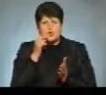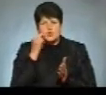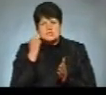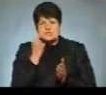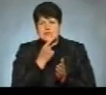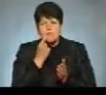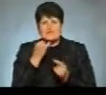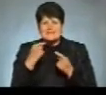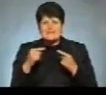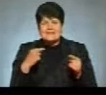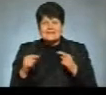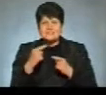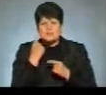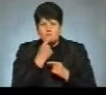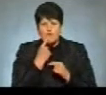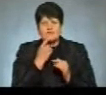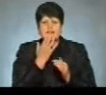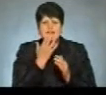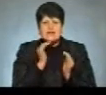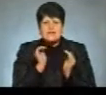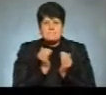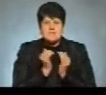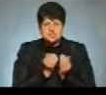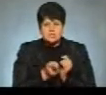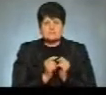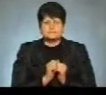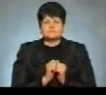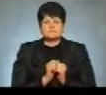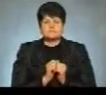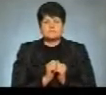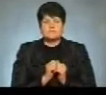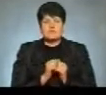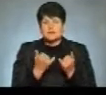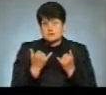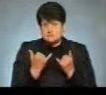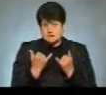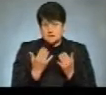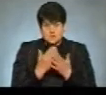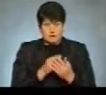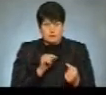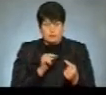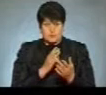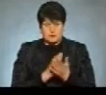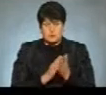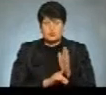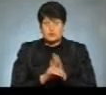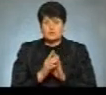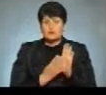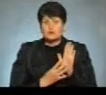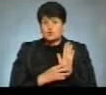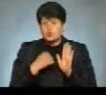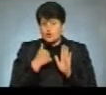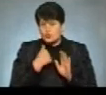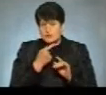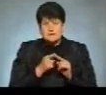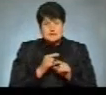мова і інші мови національних меншин. Вони хочуть цього були. Тобто, і зараз який опір є. На початку 90-х років це зробити